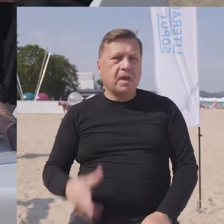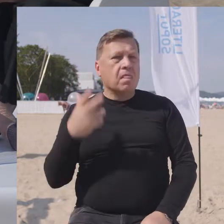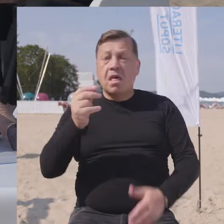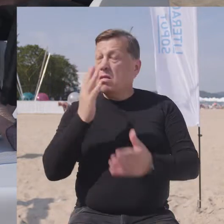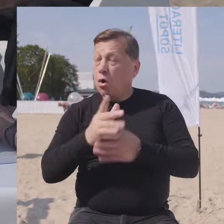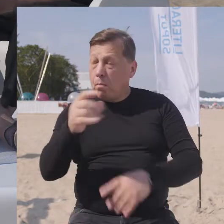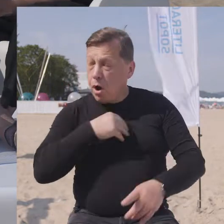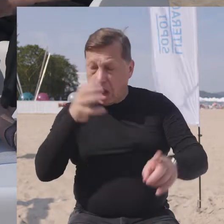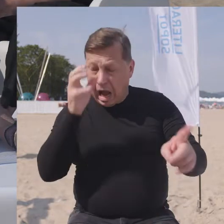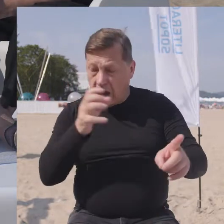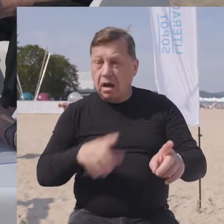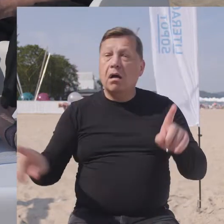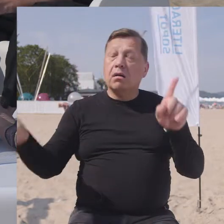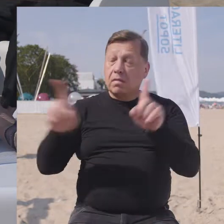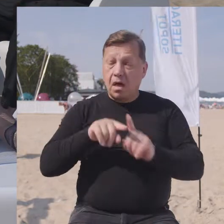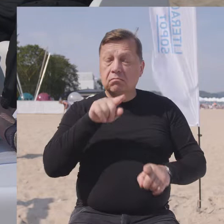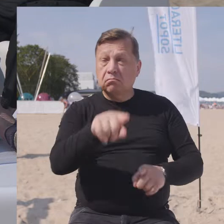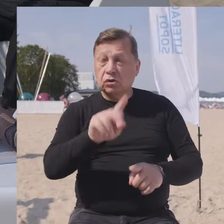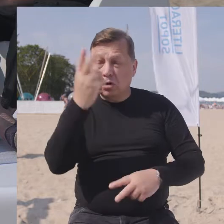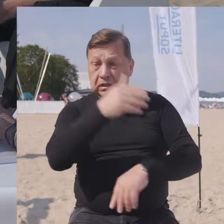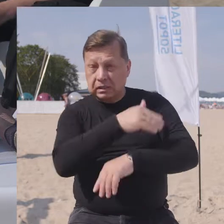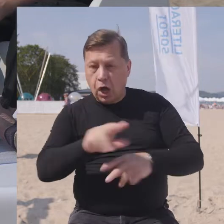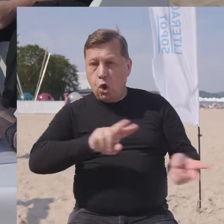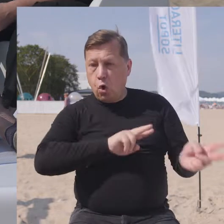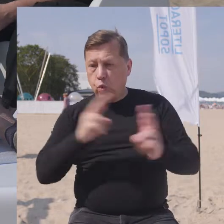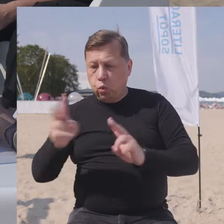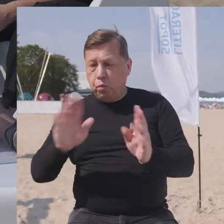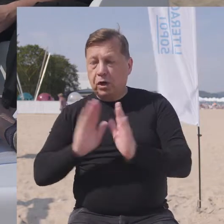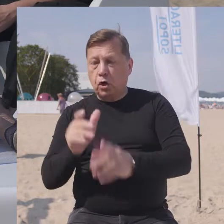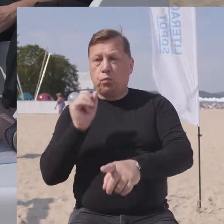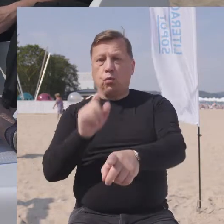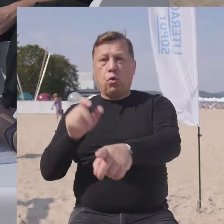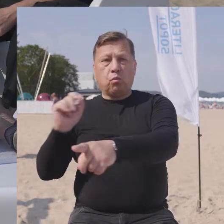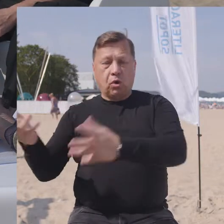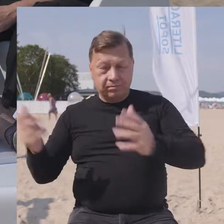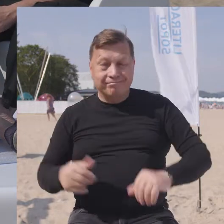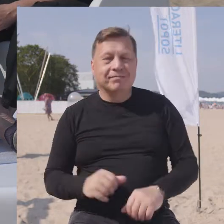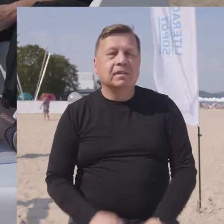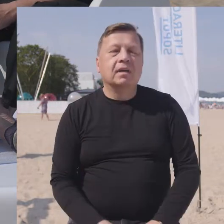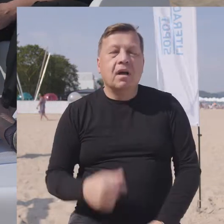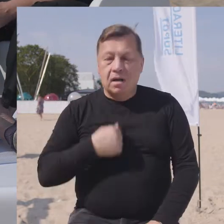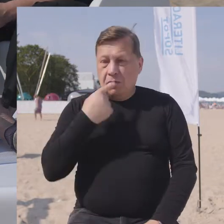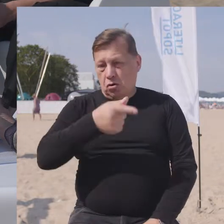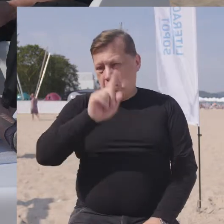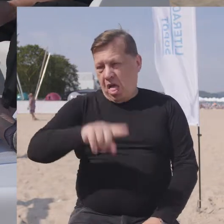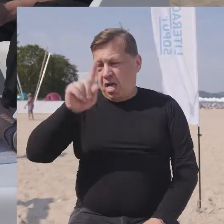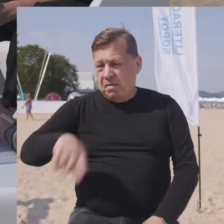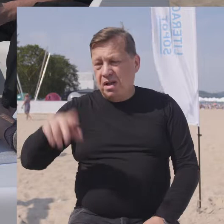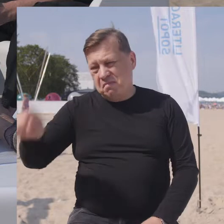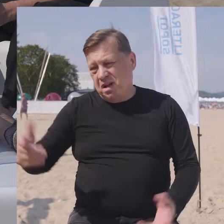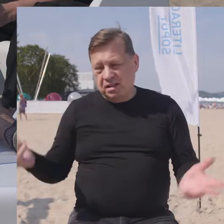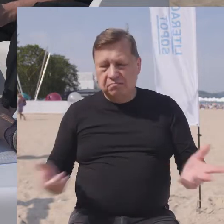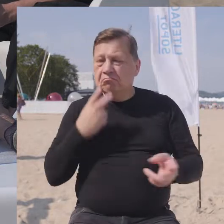autorów i autorek, ale również tłumaczeń. I rzeczywiście, gdybym miała co miesiąc śledzić, co właśnie w tym segmencie